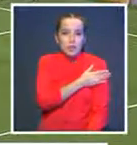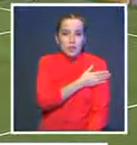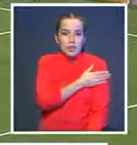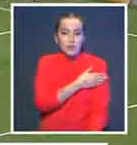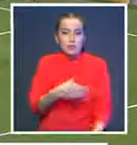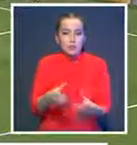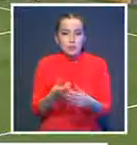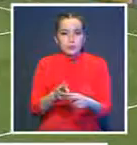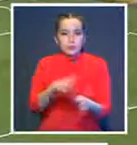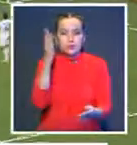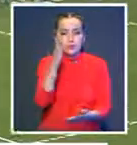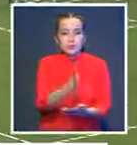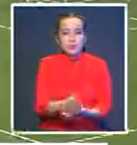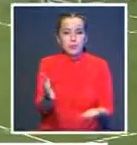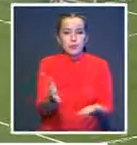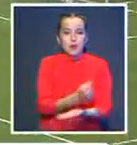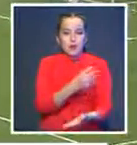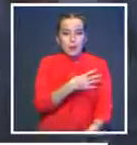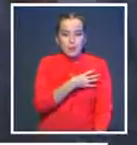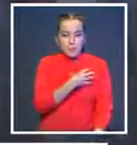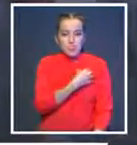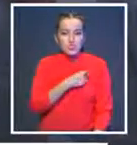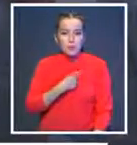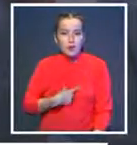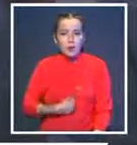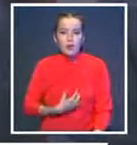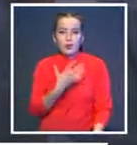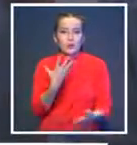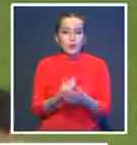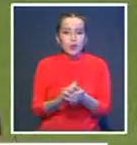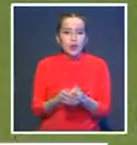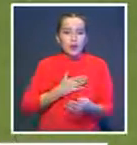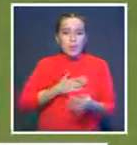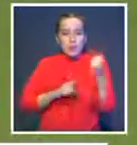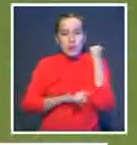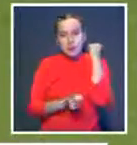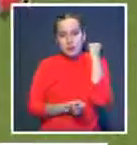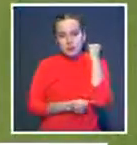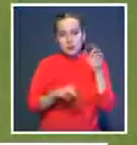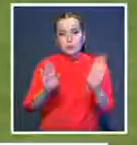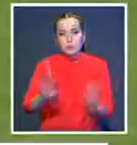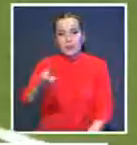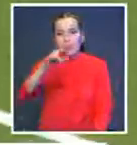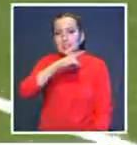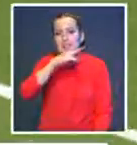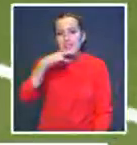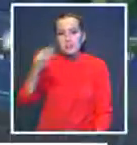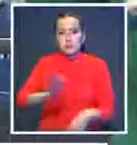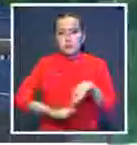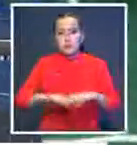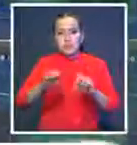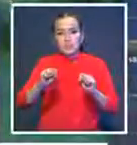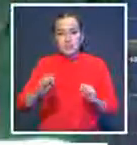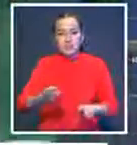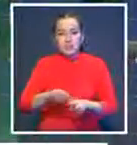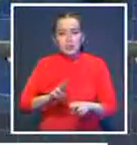тікелей жолдама алды. Ал Александр Бородюк баптайтын біздің құрама соңғы орында. Ресейлік маманның бас командадағы алдағы тағдыры